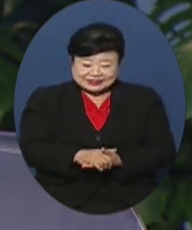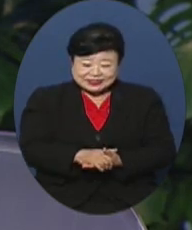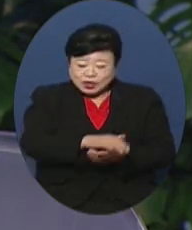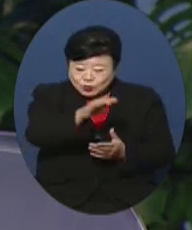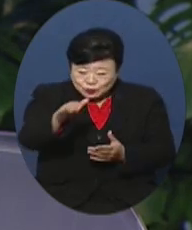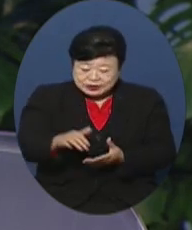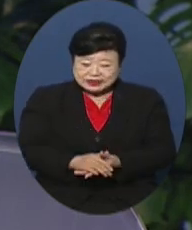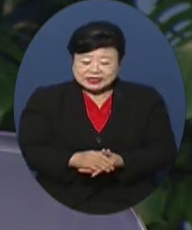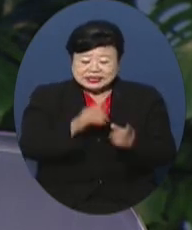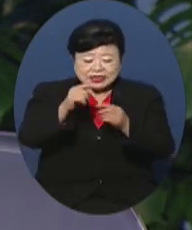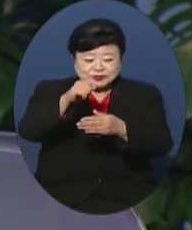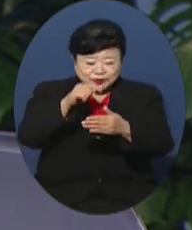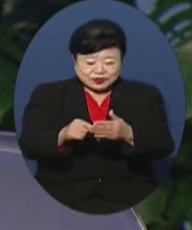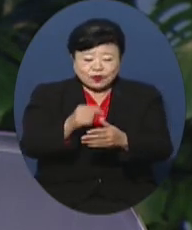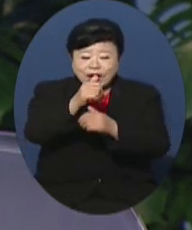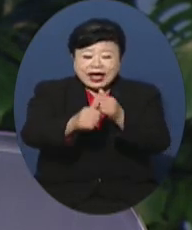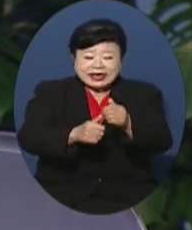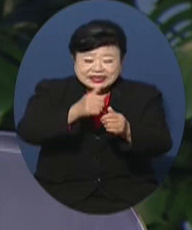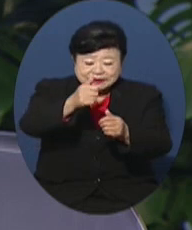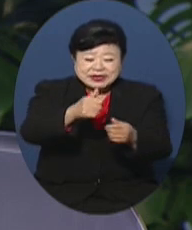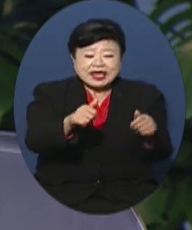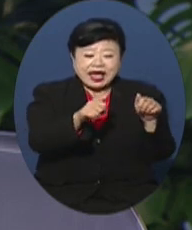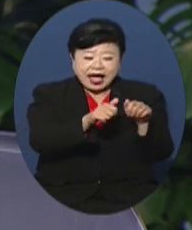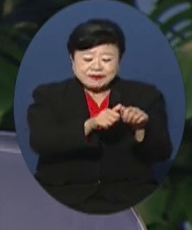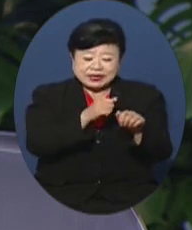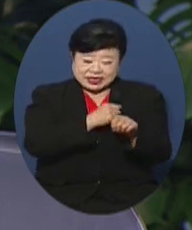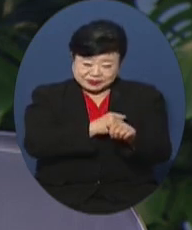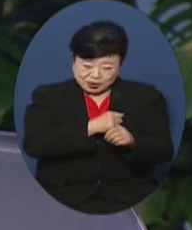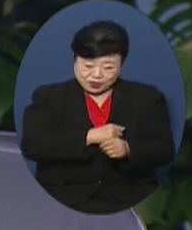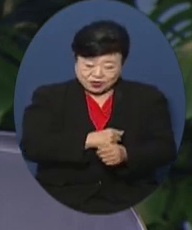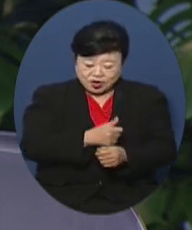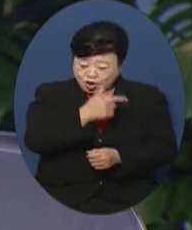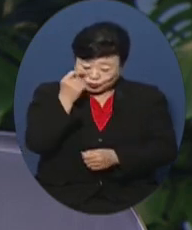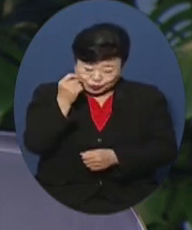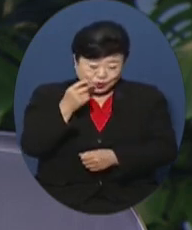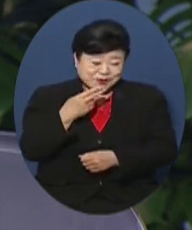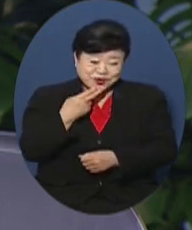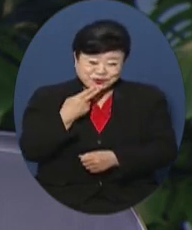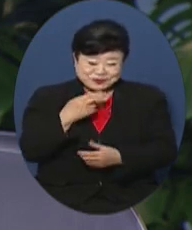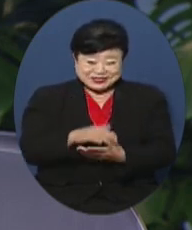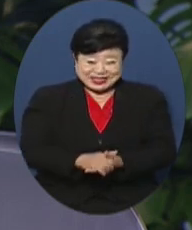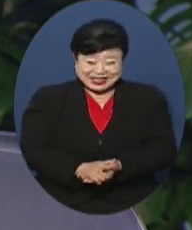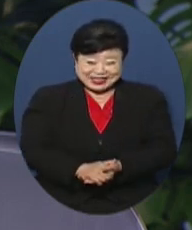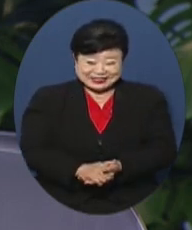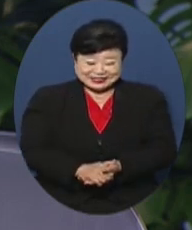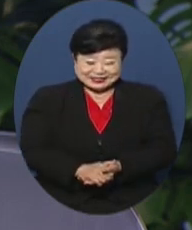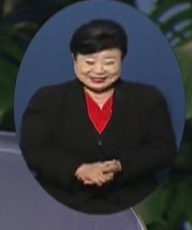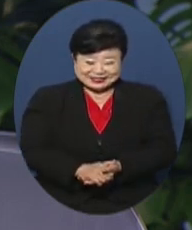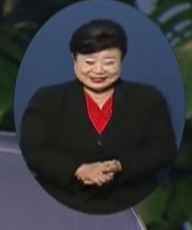우리의 삶에도 하나님이 함께 하시면 부족함이 없는 것입니다.